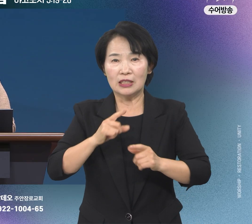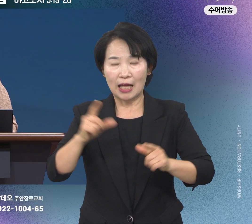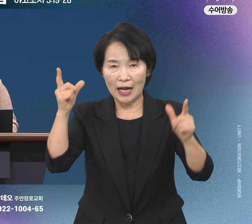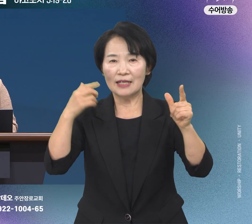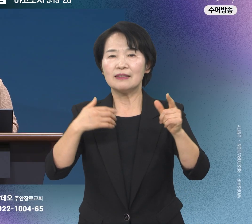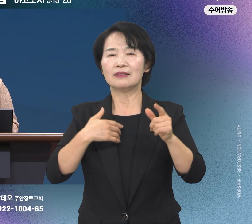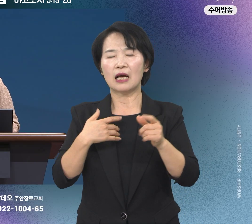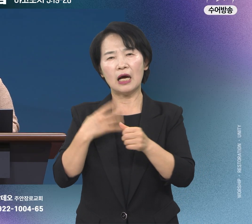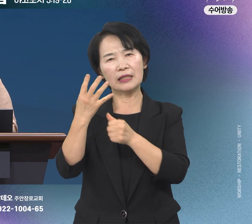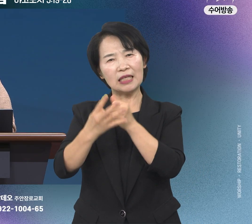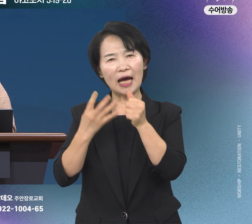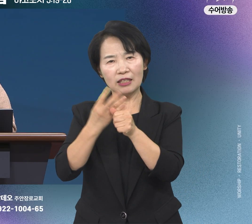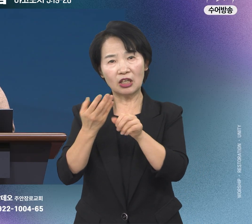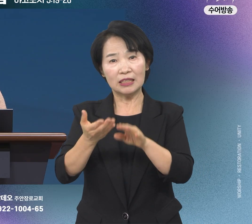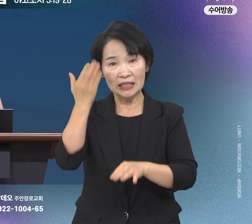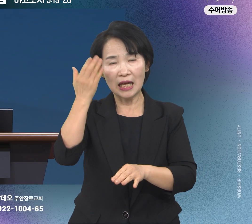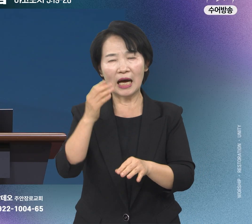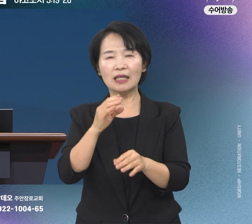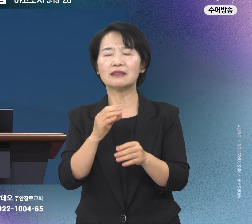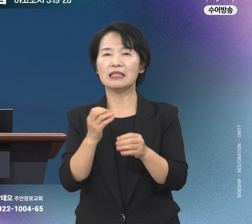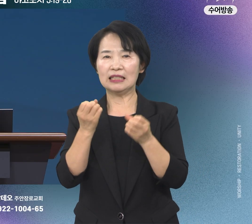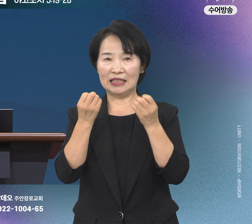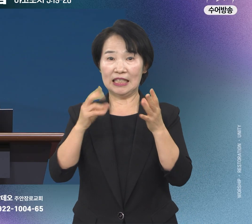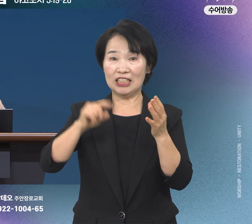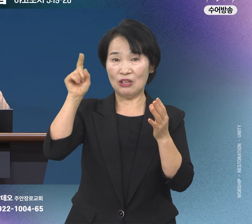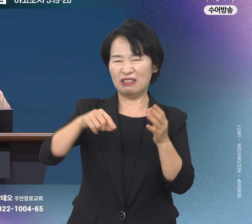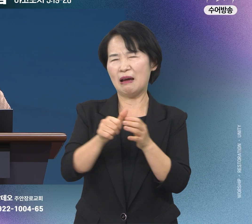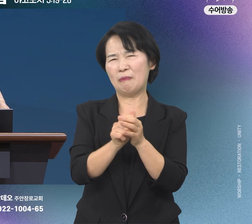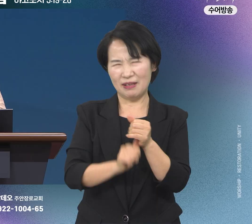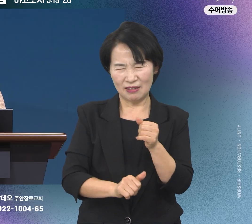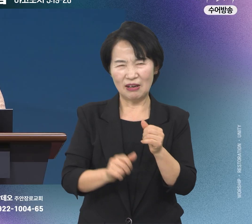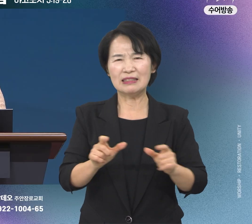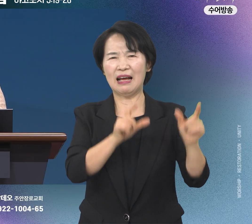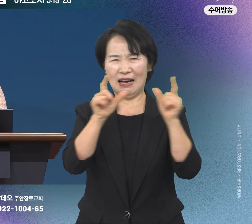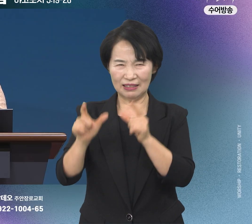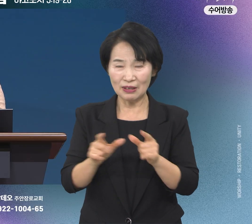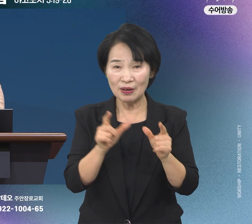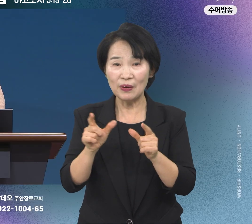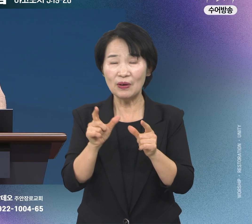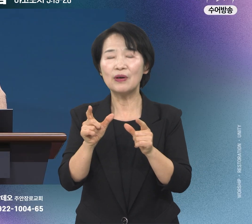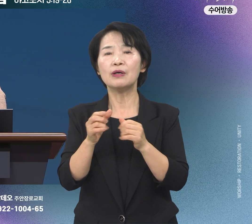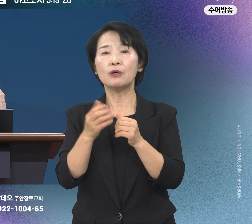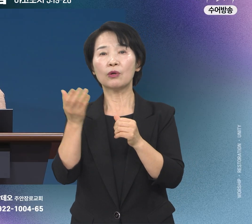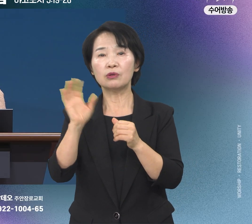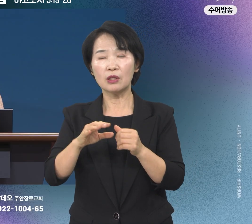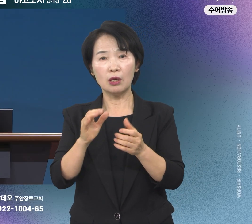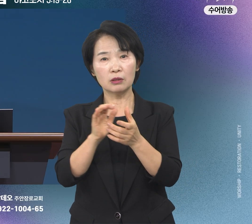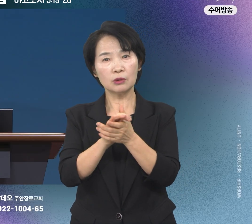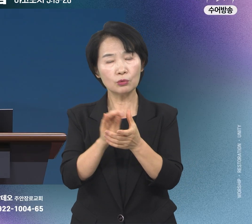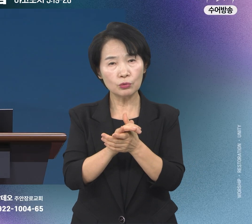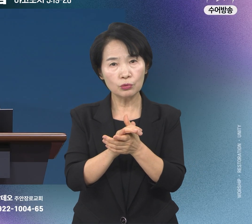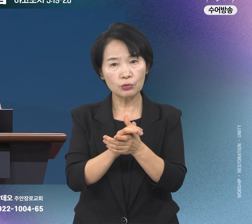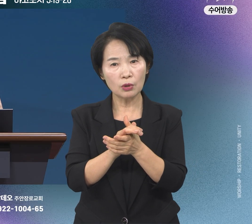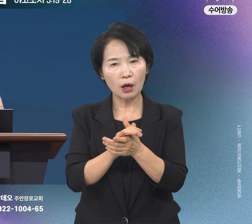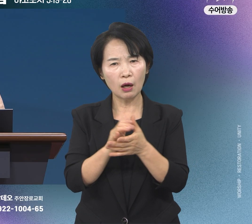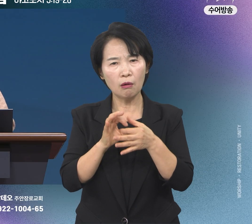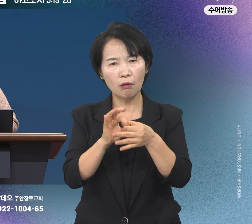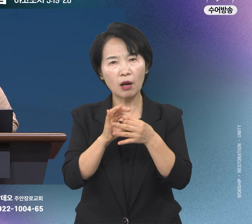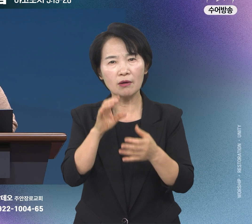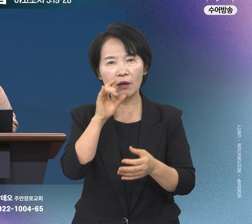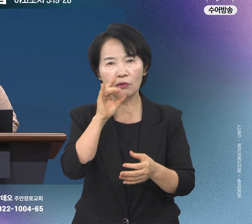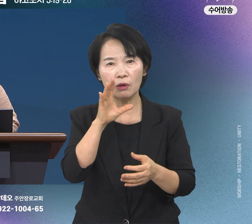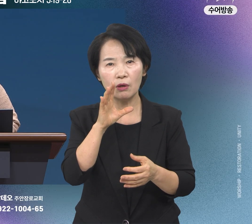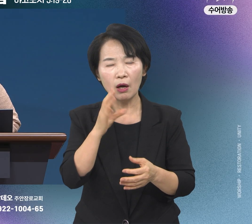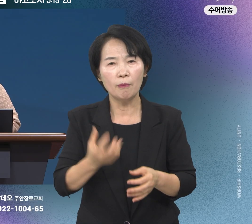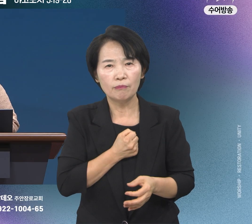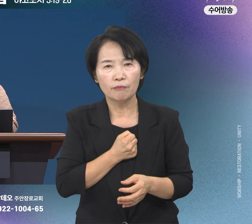흐른 날이었습니다. 저랑 같은 이 모교에 출신 2명의 친구들이 갑자기 연락이 두절된 거예요. 그래서 저는